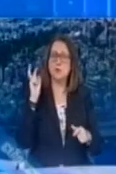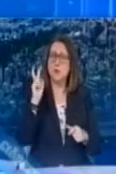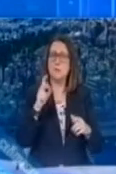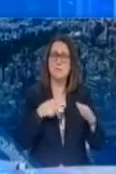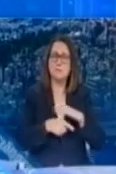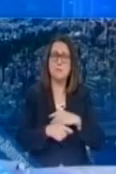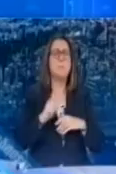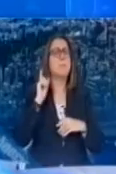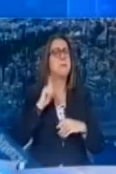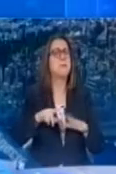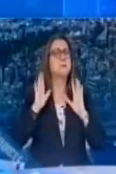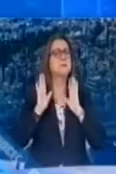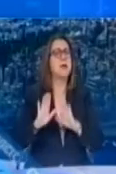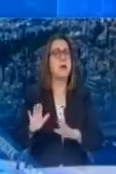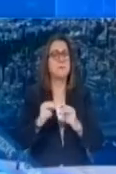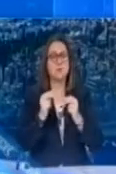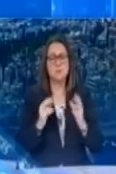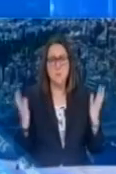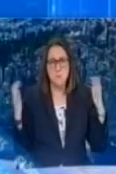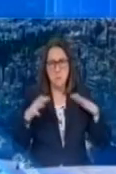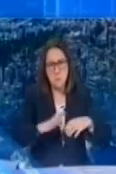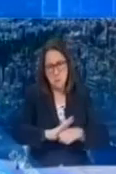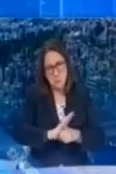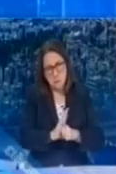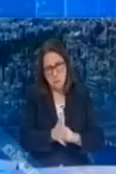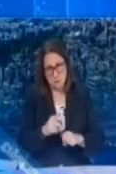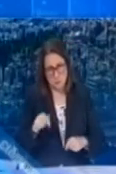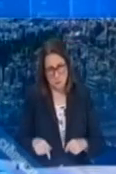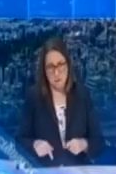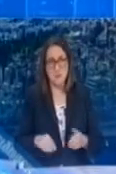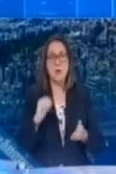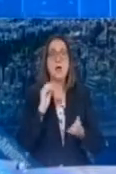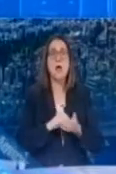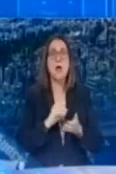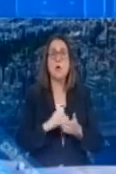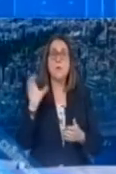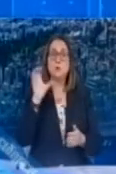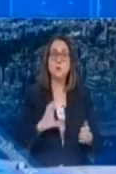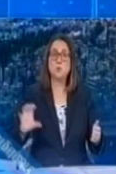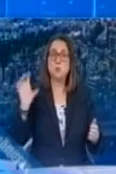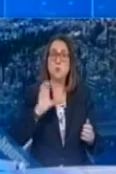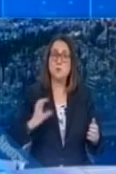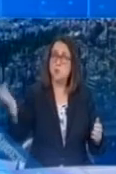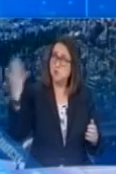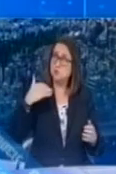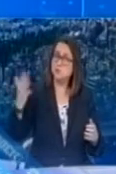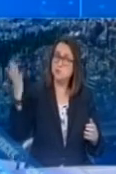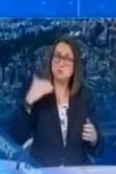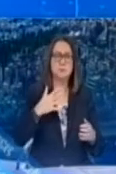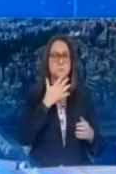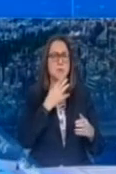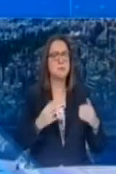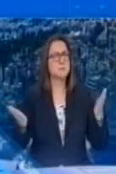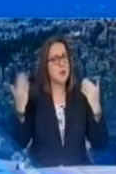Αναφορικά με τα σχολεία, ο κύριος Τσίπρας υπενθύμησε πως την ώρα που ακούγονταν αδιανόητες δηλώσεις ότι δεν υπάρχει πρόβλημα με το